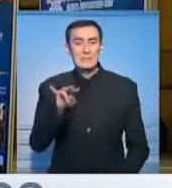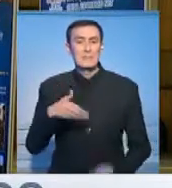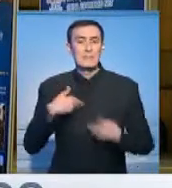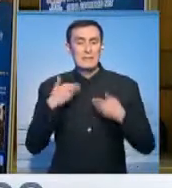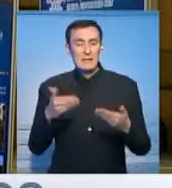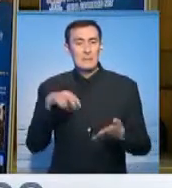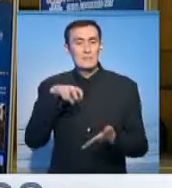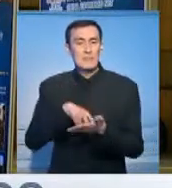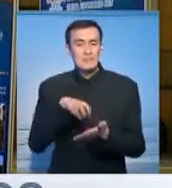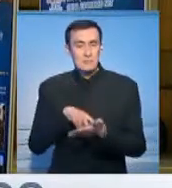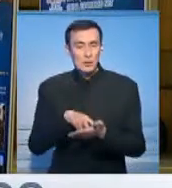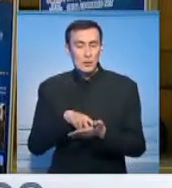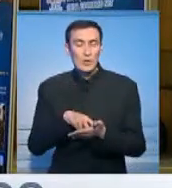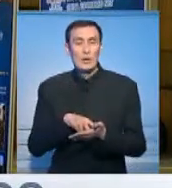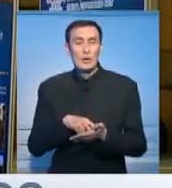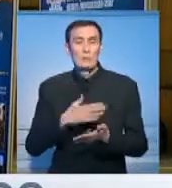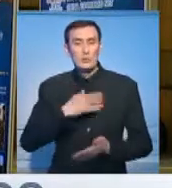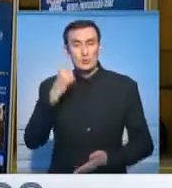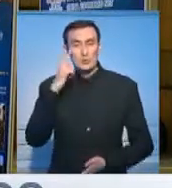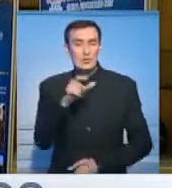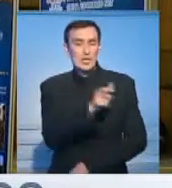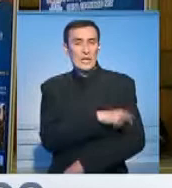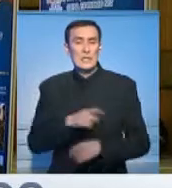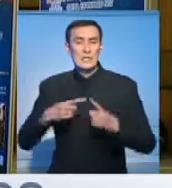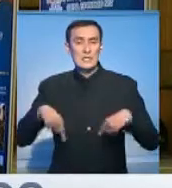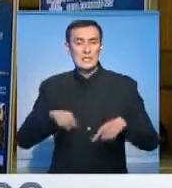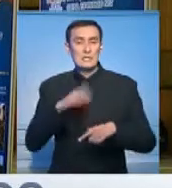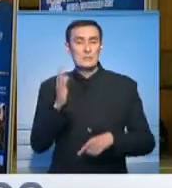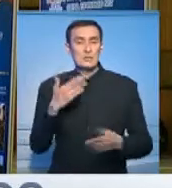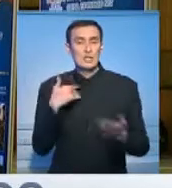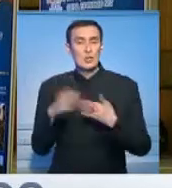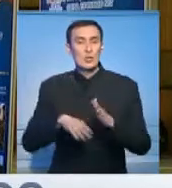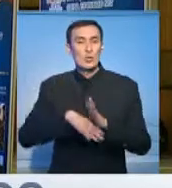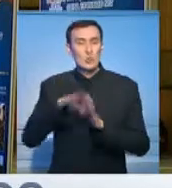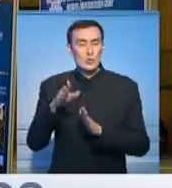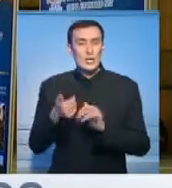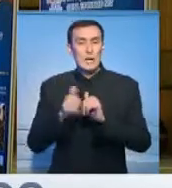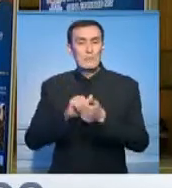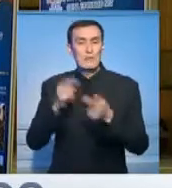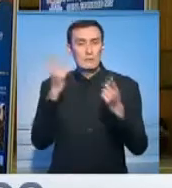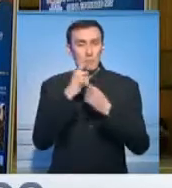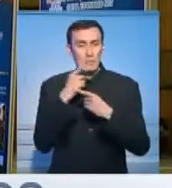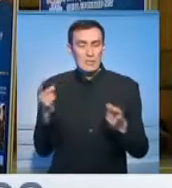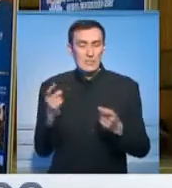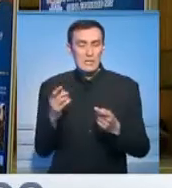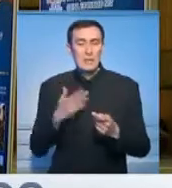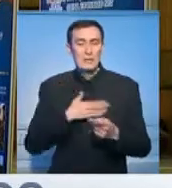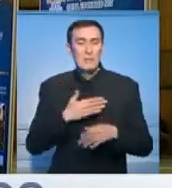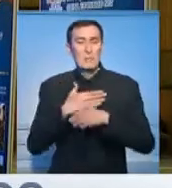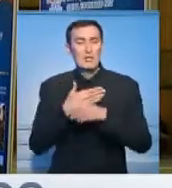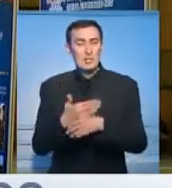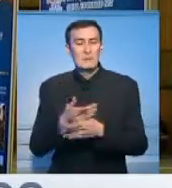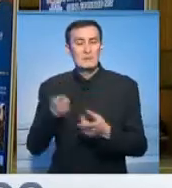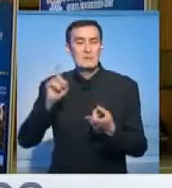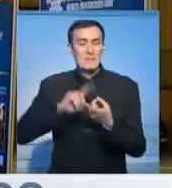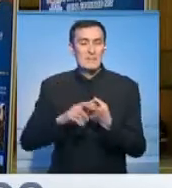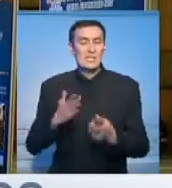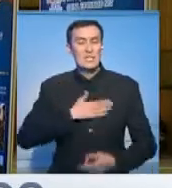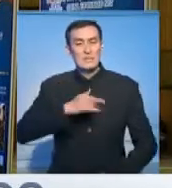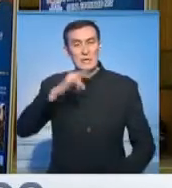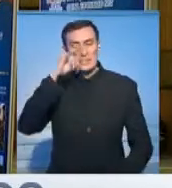письмо. Думаю, в дальнейшем между странами-членами организации улучшится обмен информацией. Уже 2 года, как мы поддерживаем связь с нашими